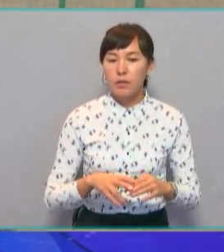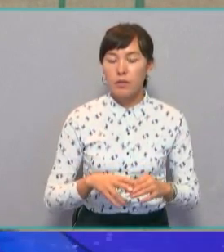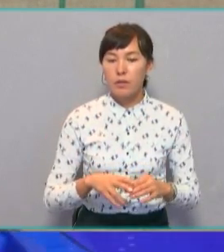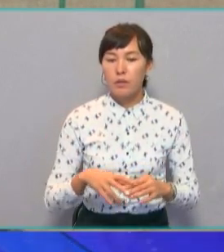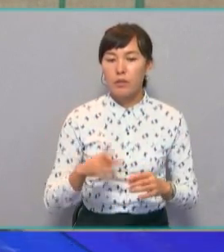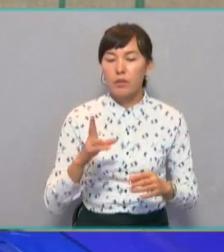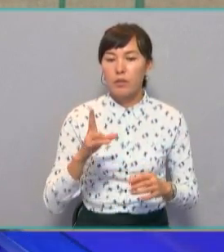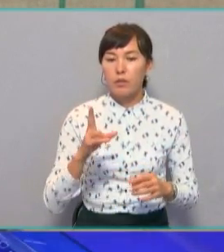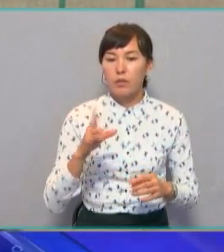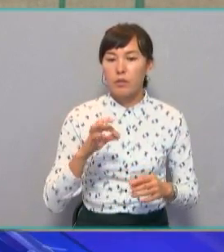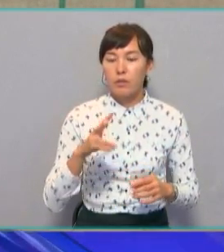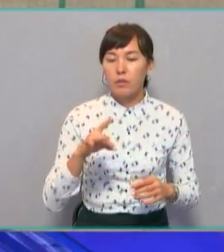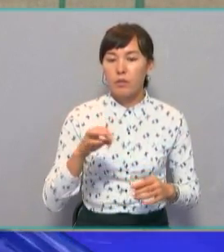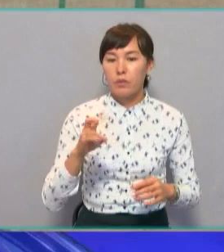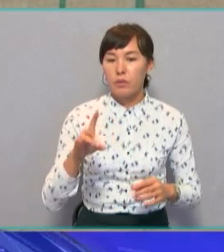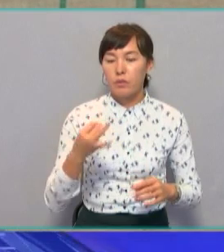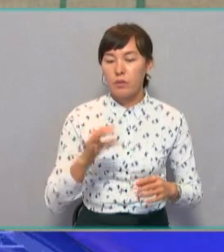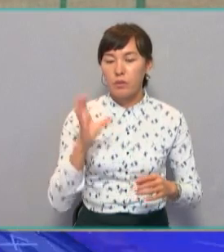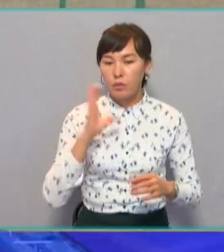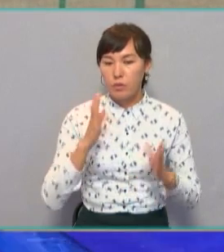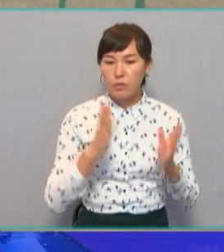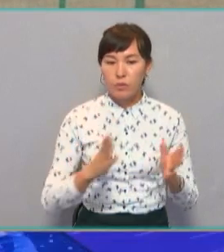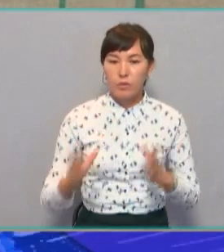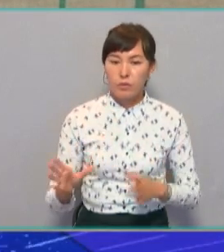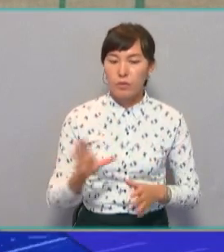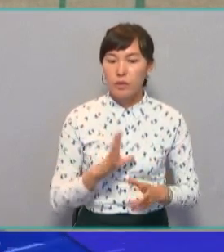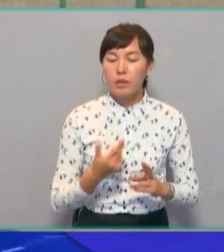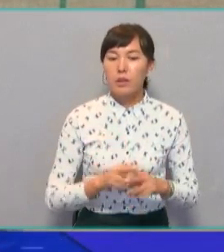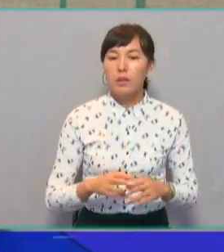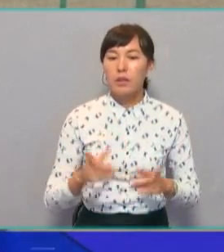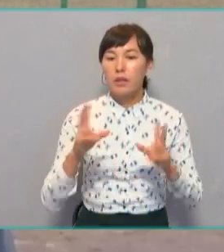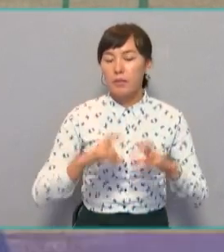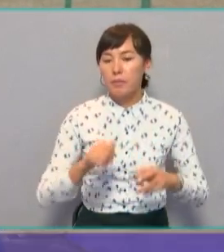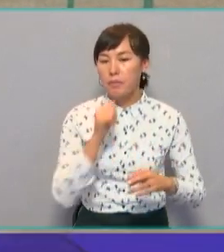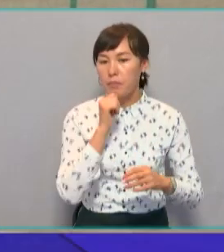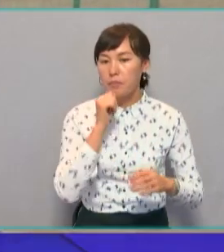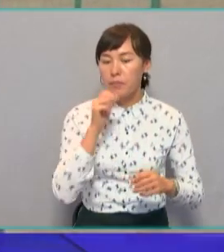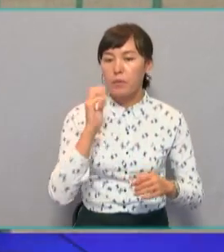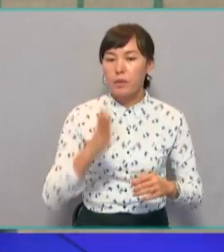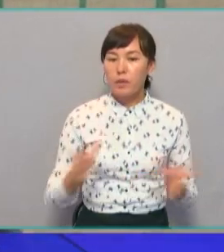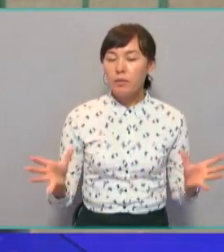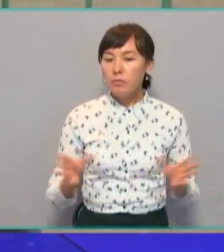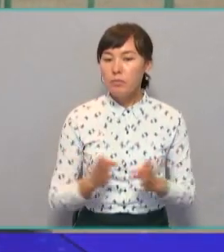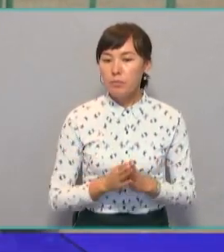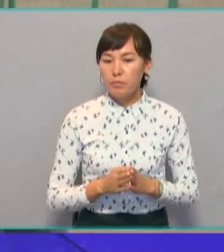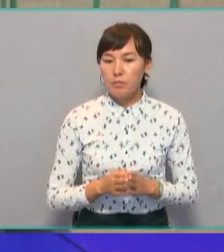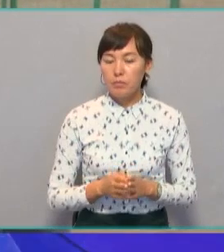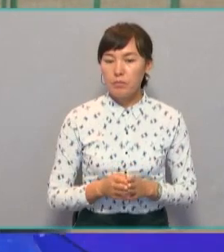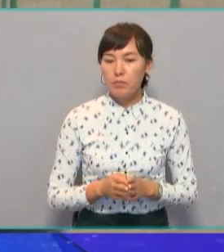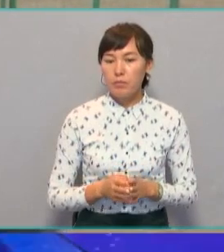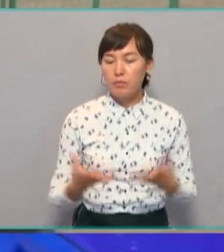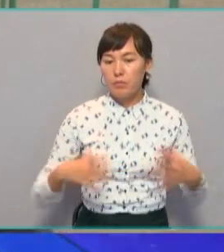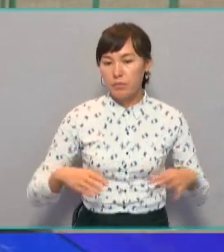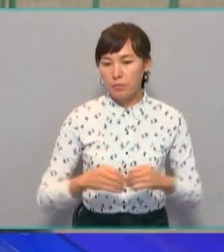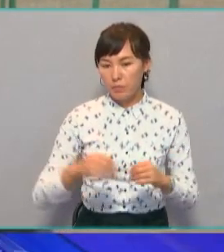орысша культурный пастбище дейміз, оны суғару жүйесін қойып отыр. Соны эксперименттік базада істемекші, содан бірге енді